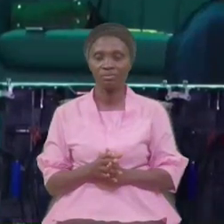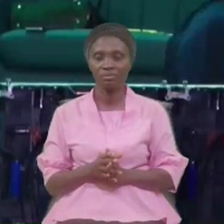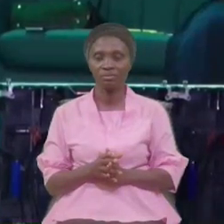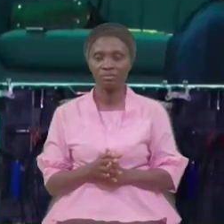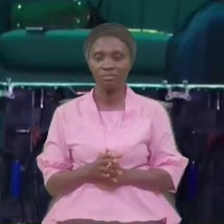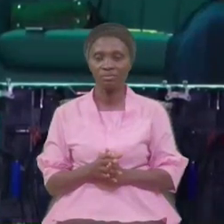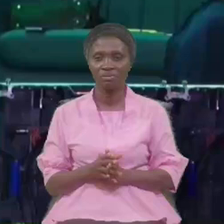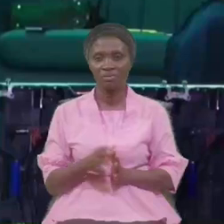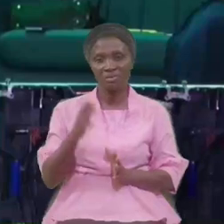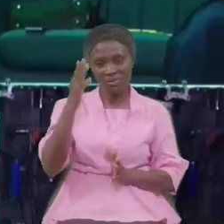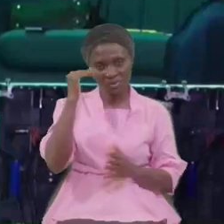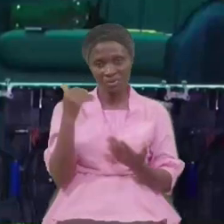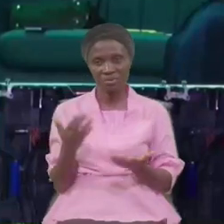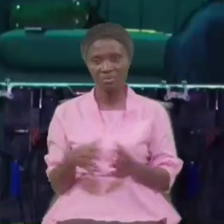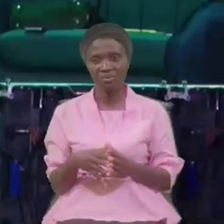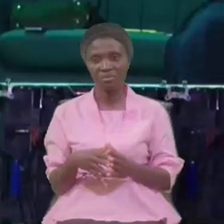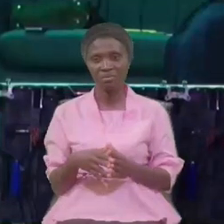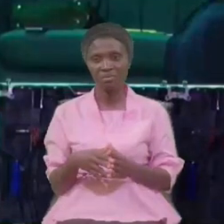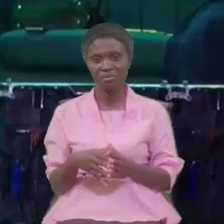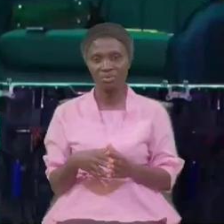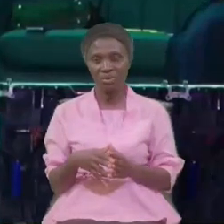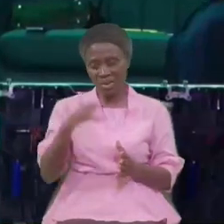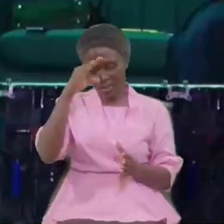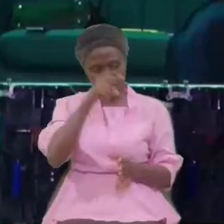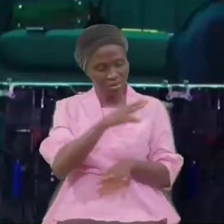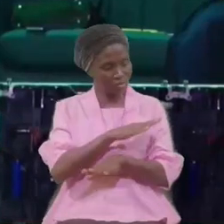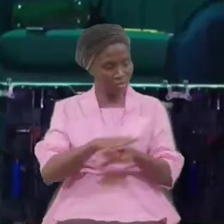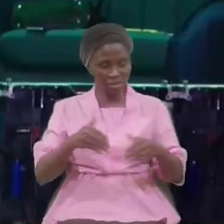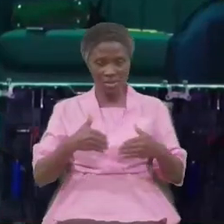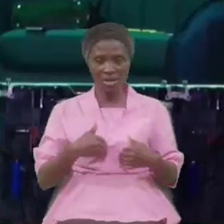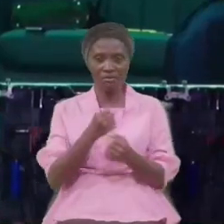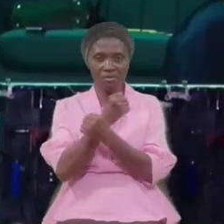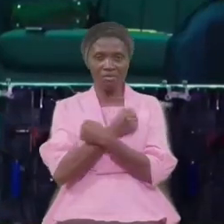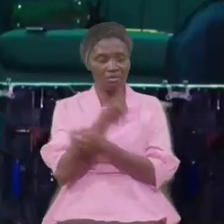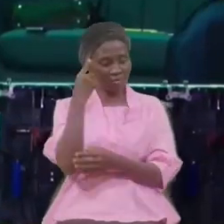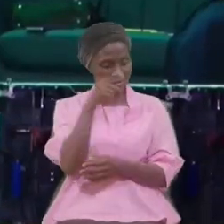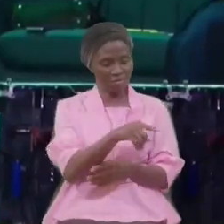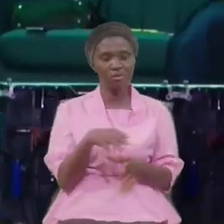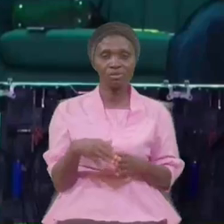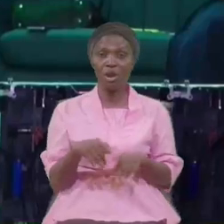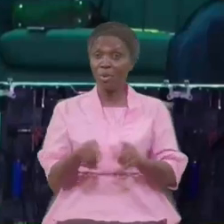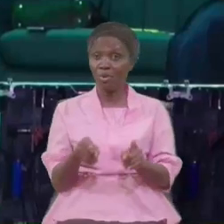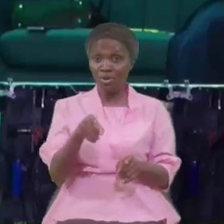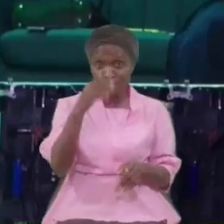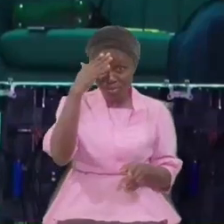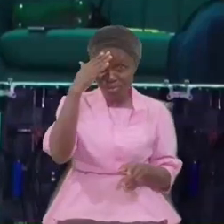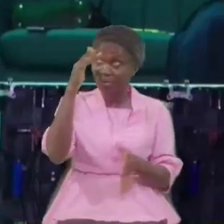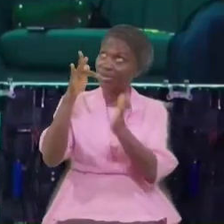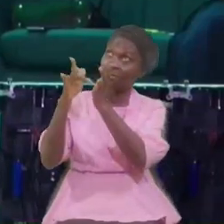Pourquoi? Parce qu'il n'a pas d'amour pour vous. Mais vous connaissez